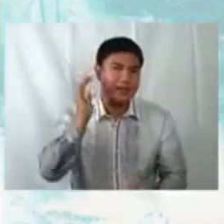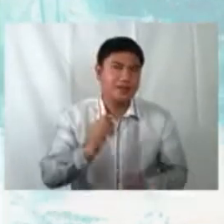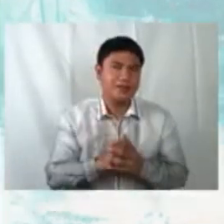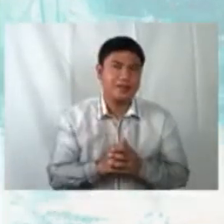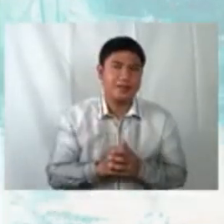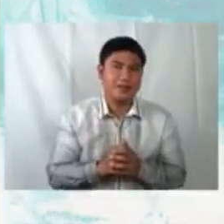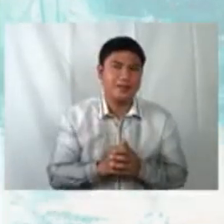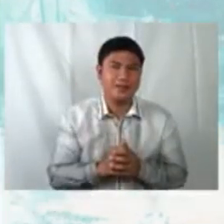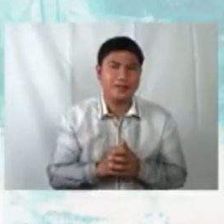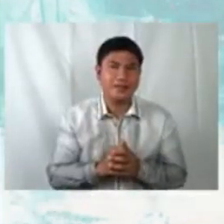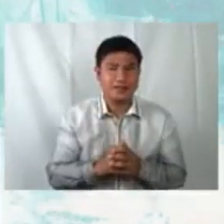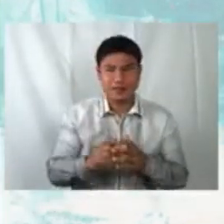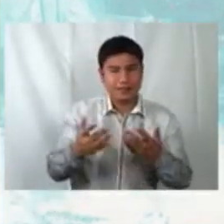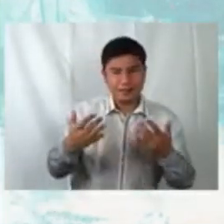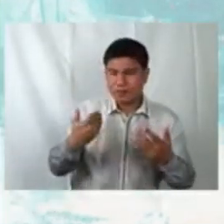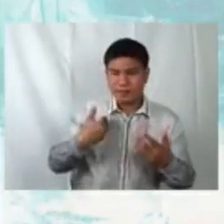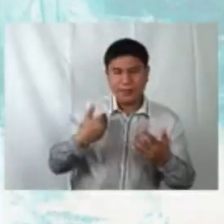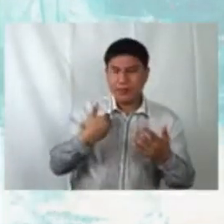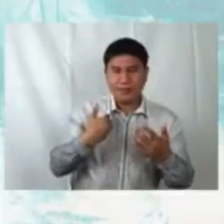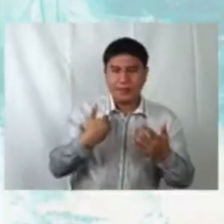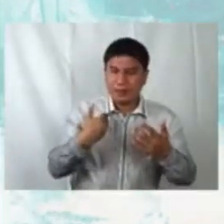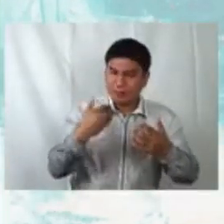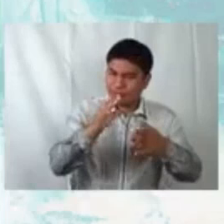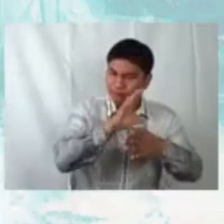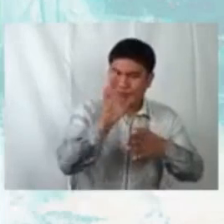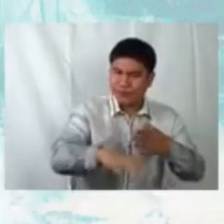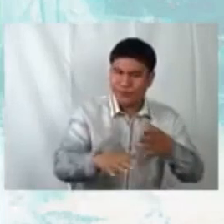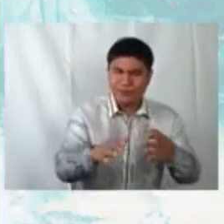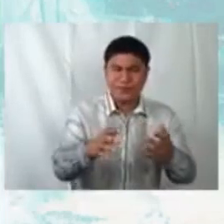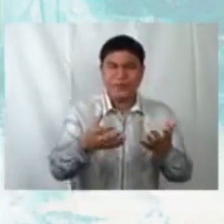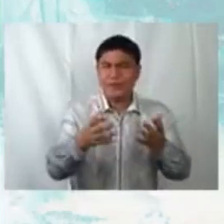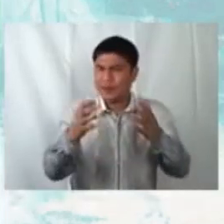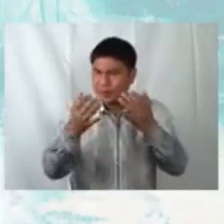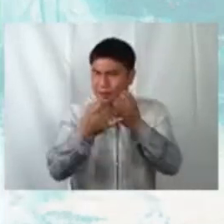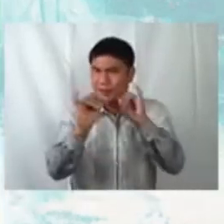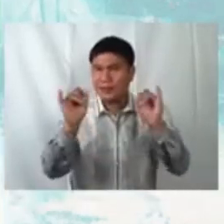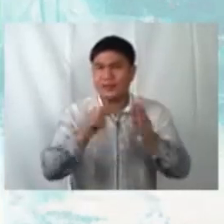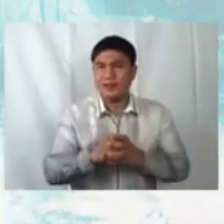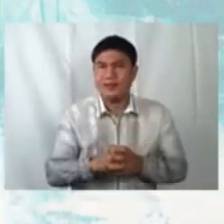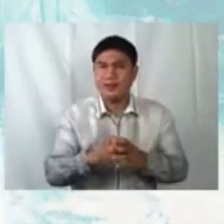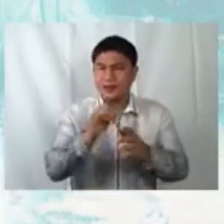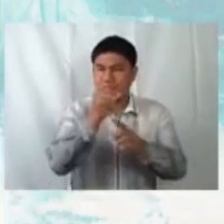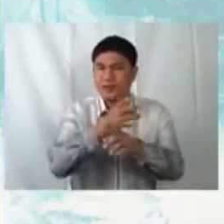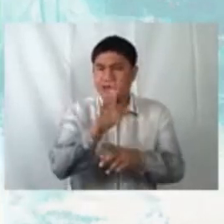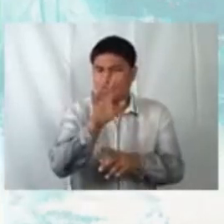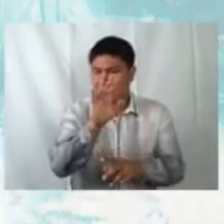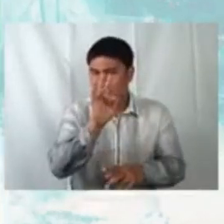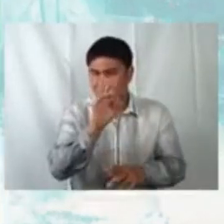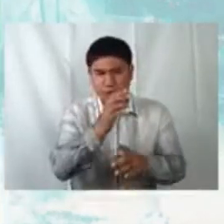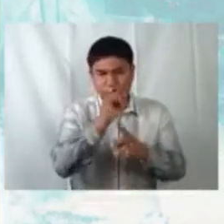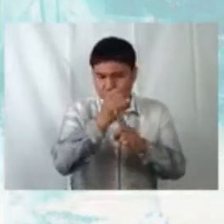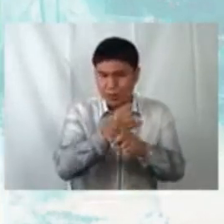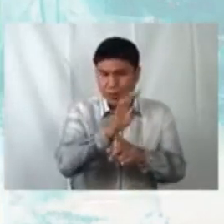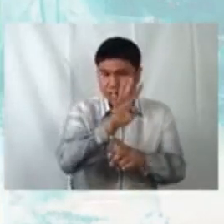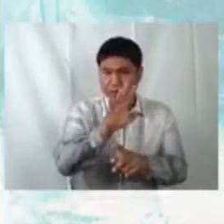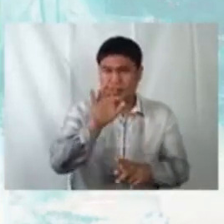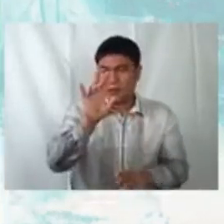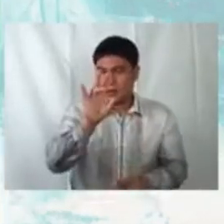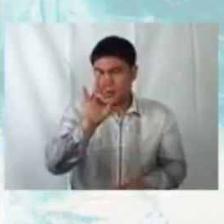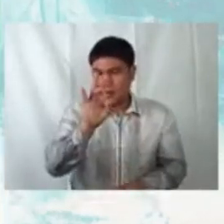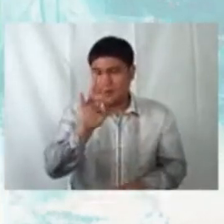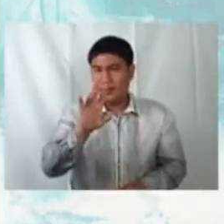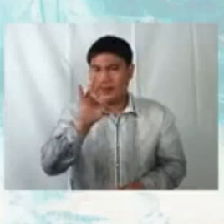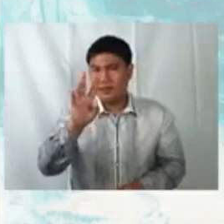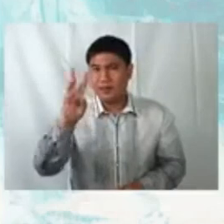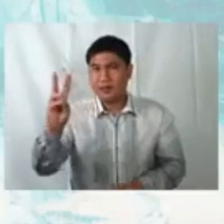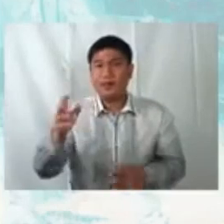fully independent noong July 4, 1776. Di ho ba? So, ito po ay